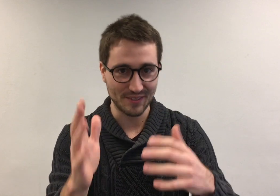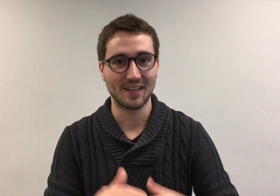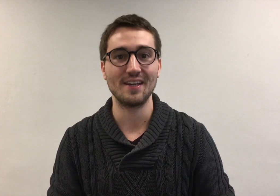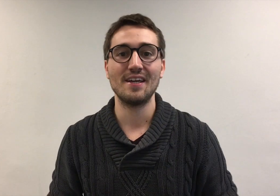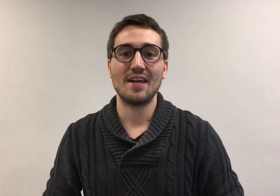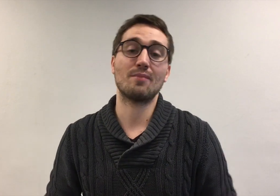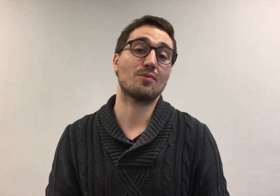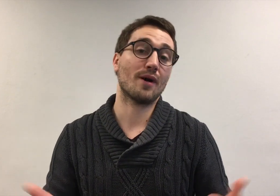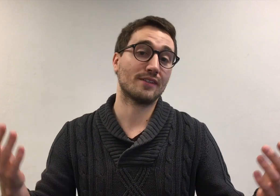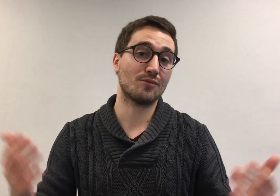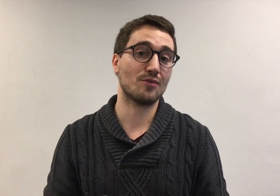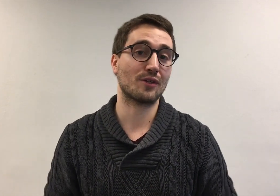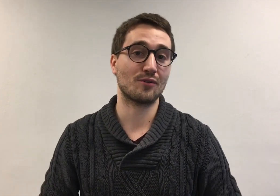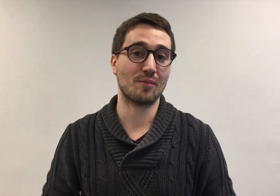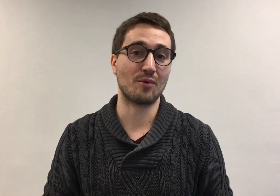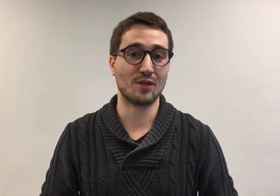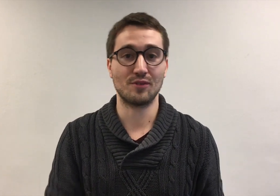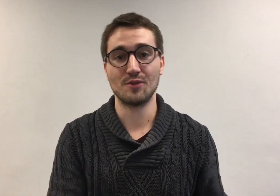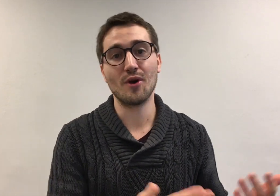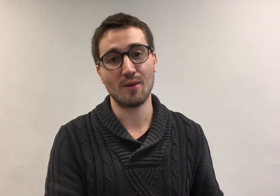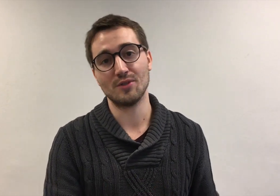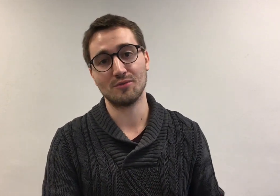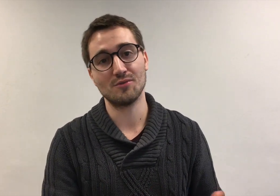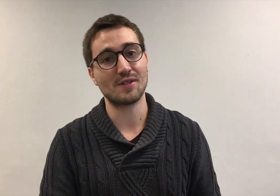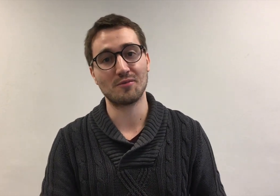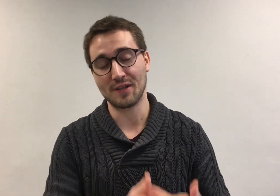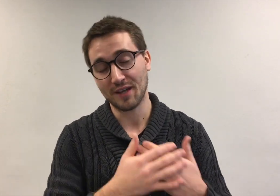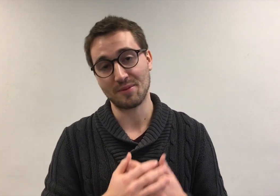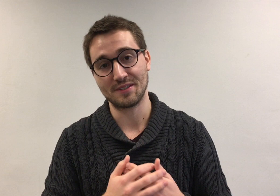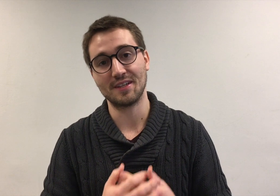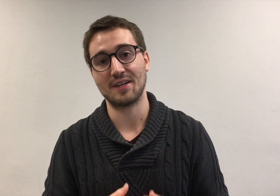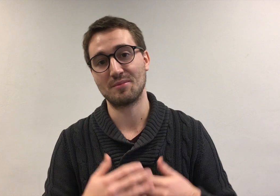ce petit extrait. Et puis, si vous voulez recevoir mes prochaines vidéos, abonnez-vous, ça